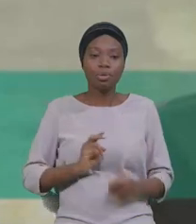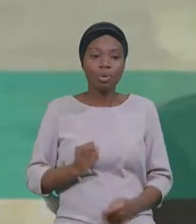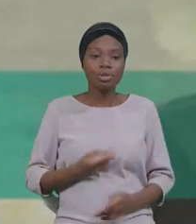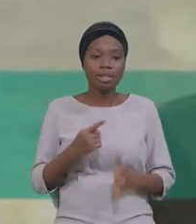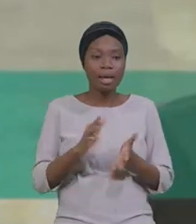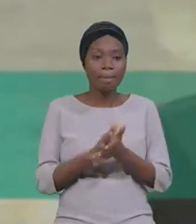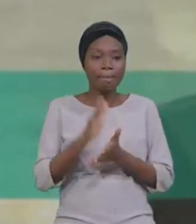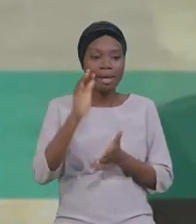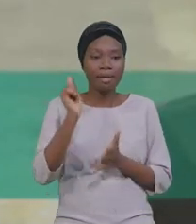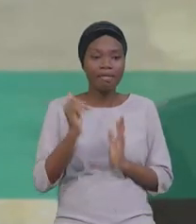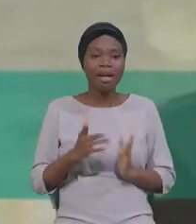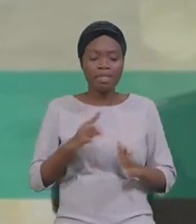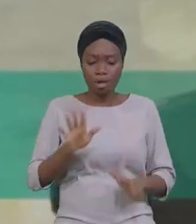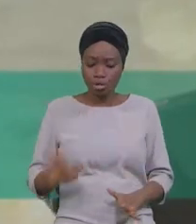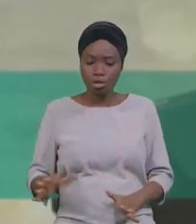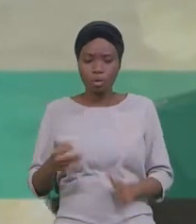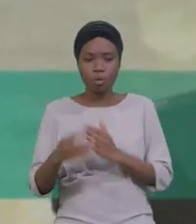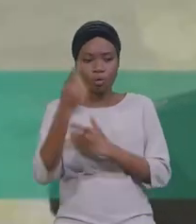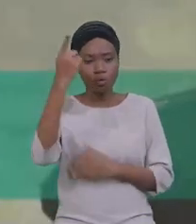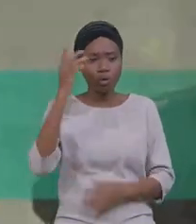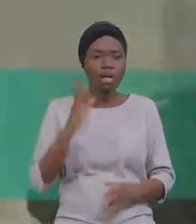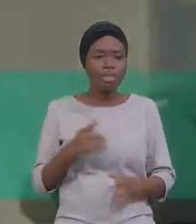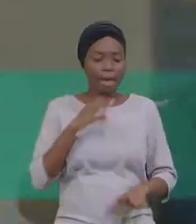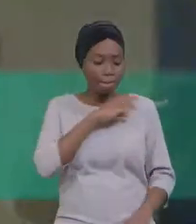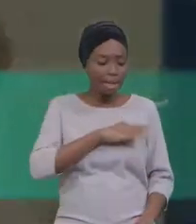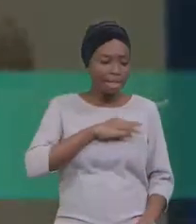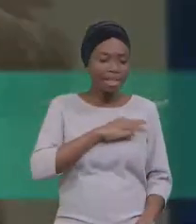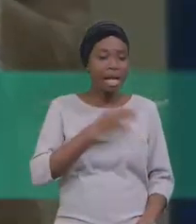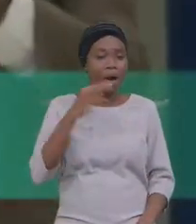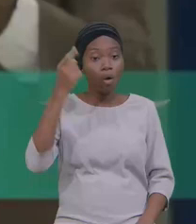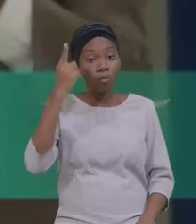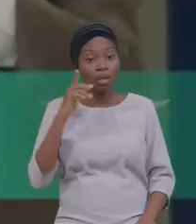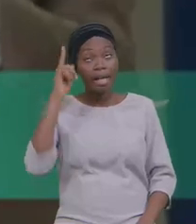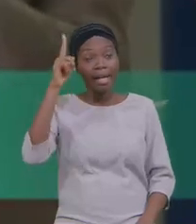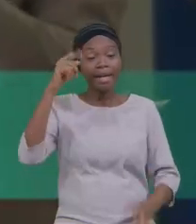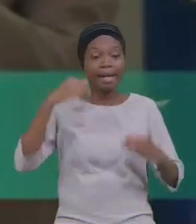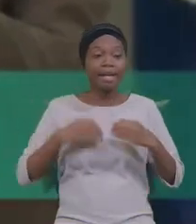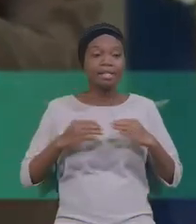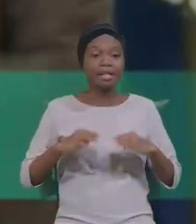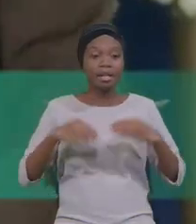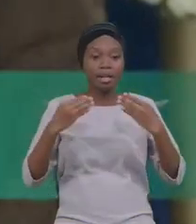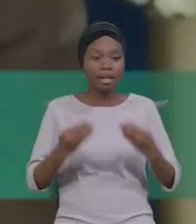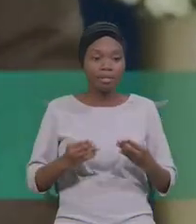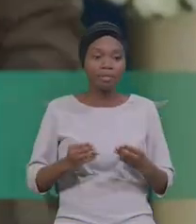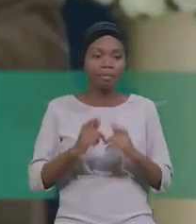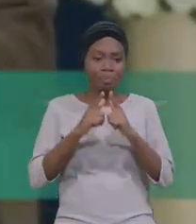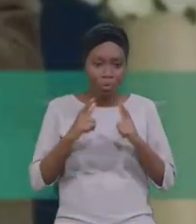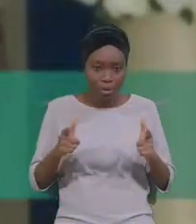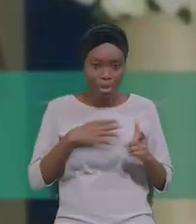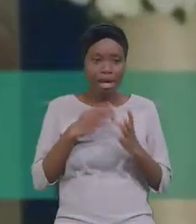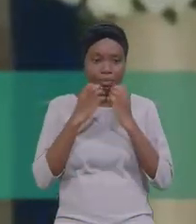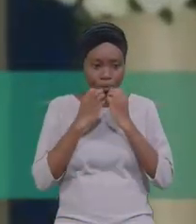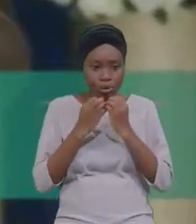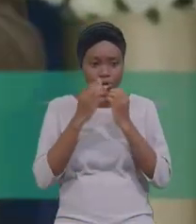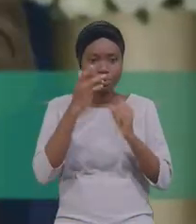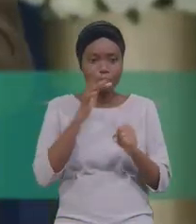Il a donné aux croyants, à l'enfant de Dieu, au ministre de Dieu. Il a donné les